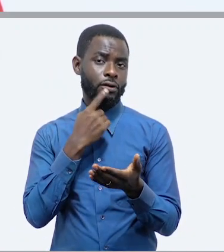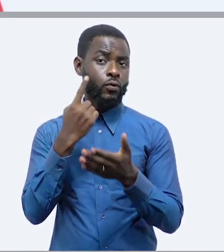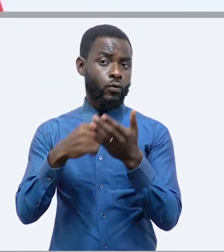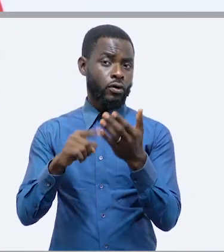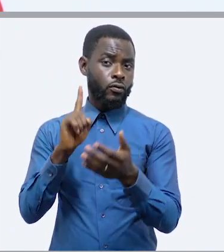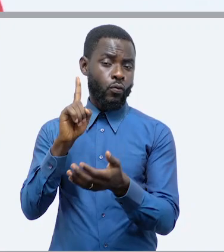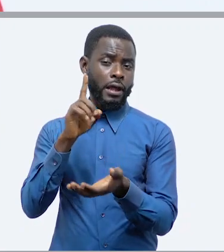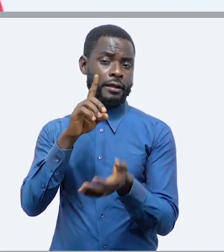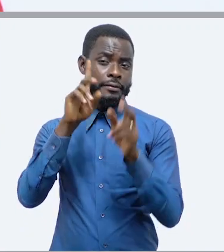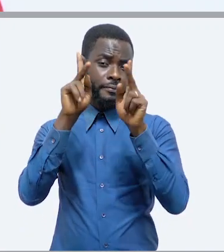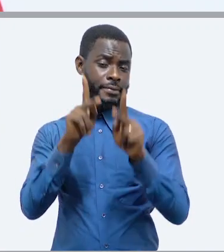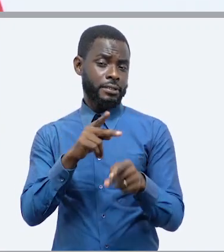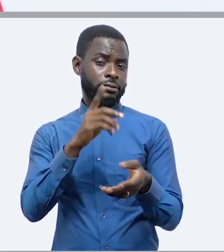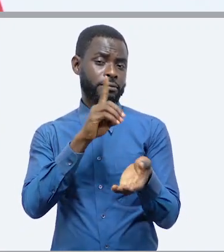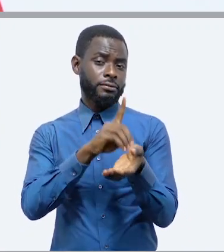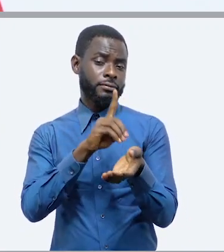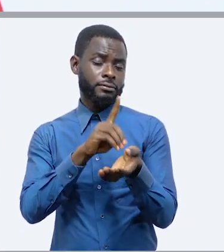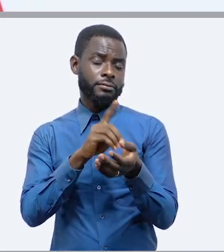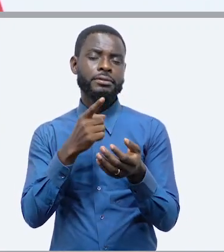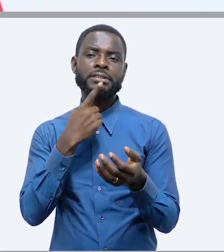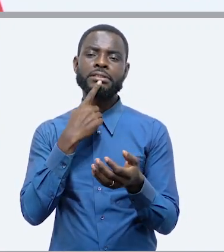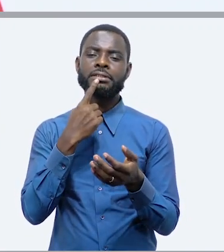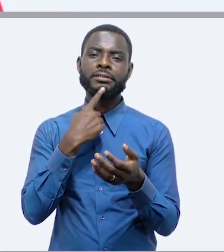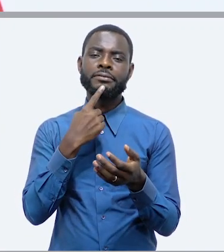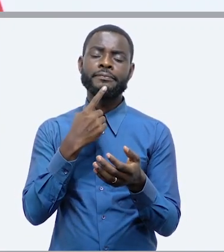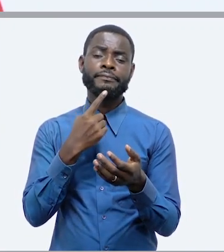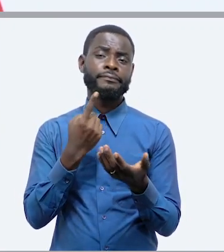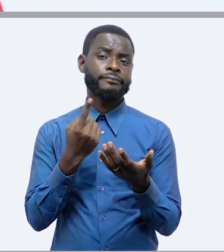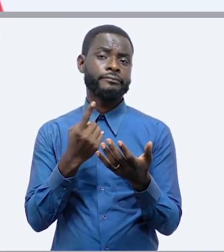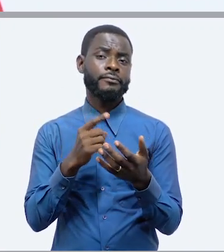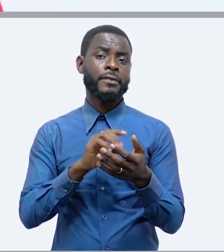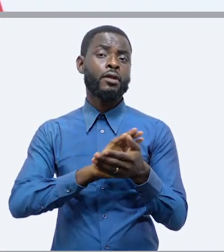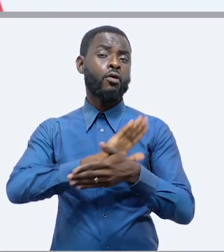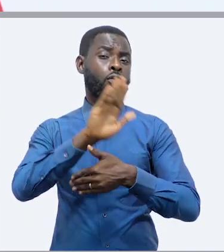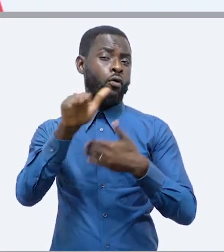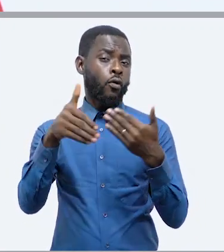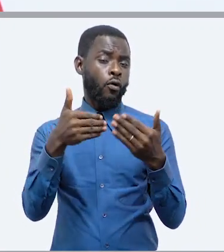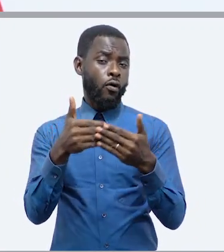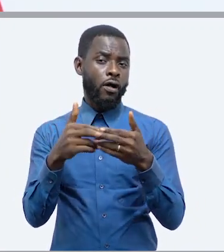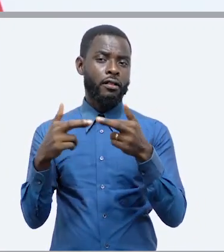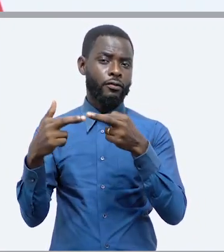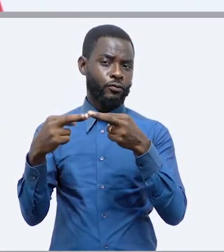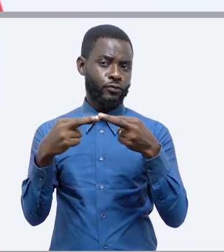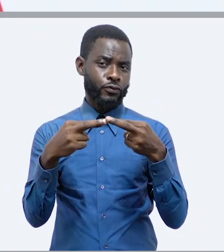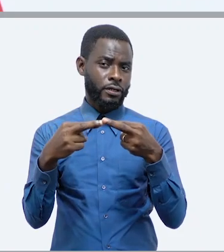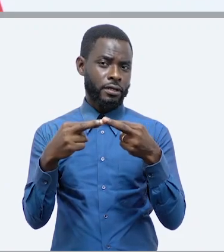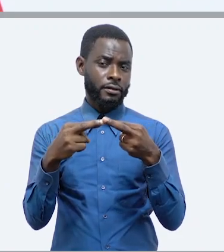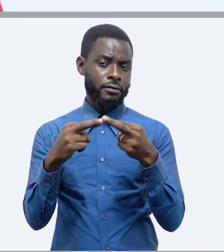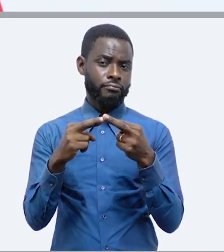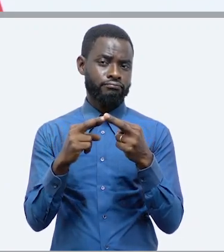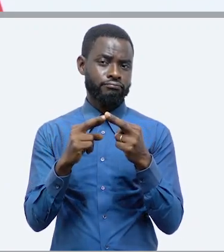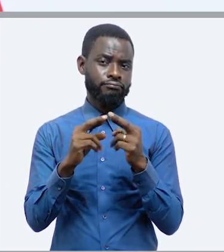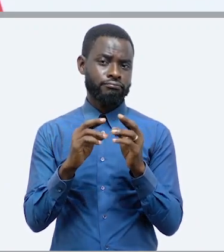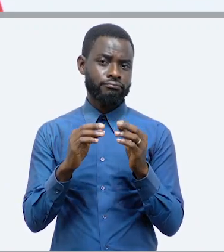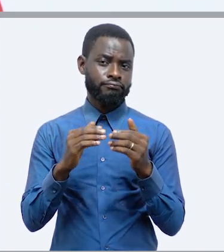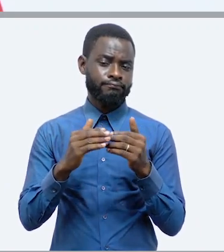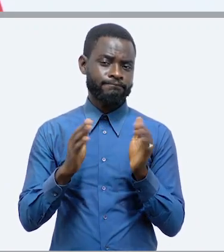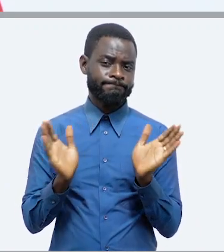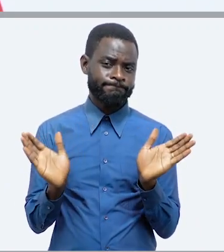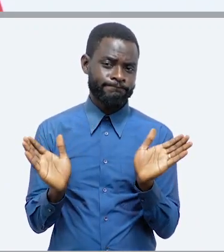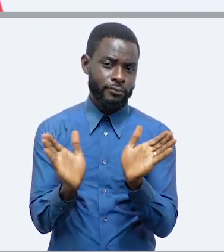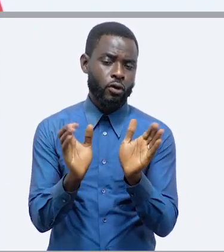ake. Nanyo bo fe, e ha mo ya e hi, lo e gla o